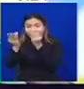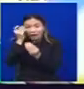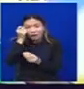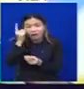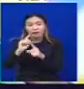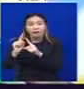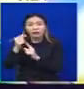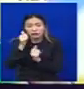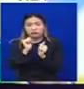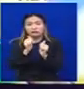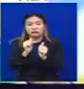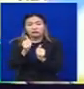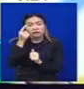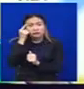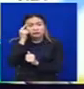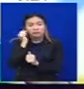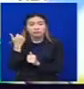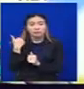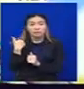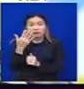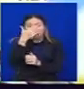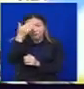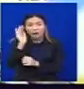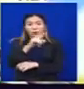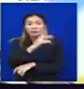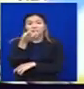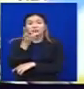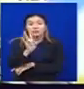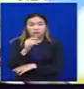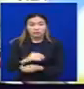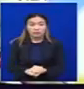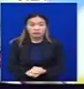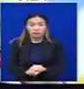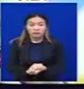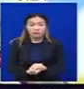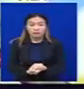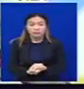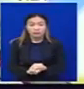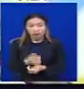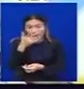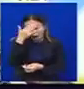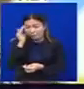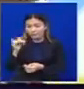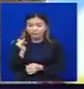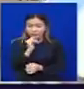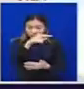พี่ว่าดีแต่ก็อย่าลืมวันที่7ใช่ป่ะที่7นี่อย่าลืมไปนะคะ